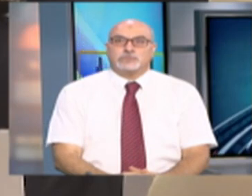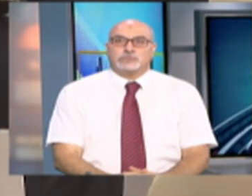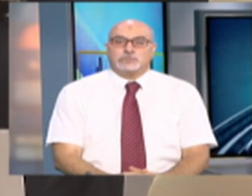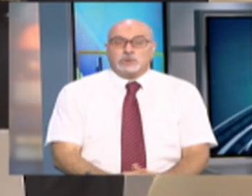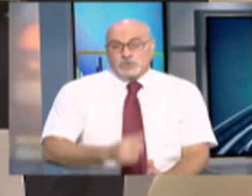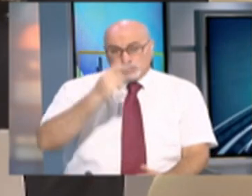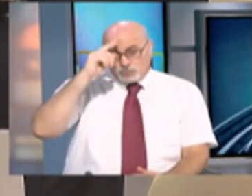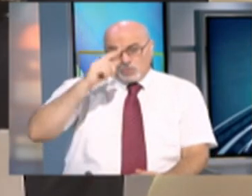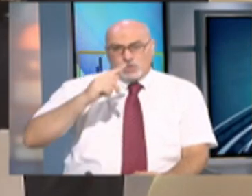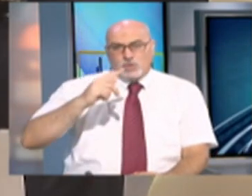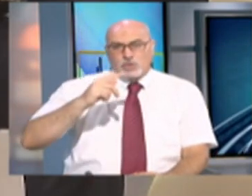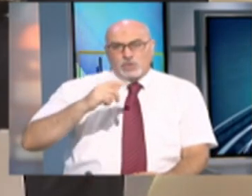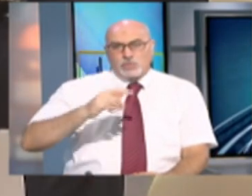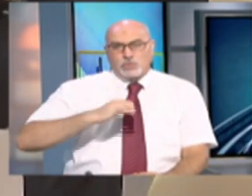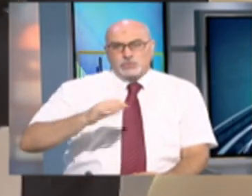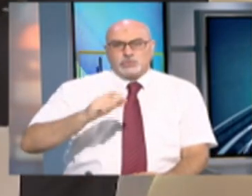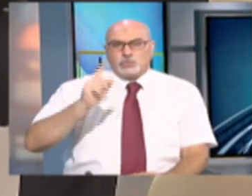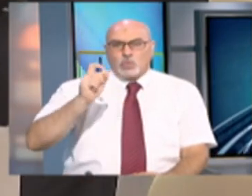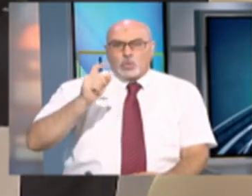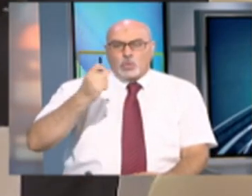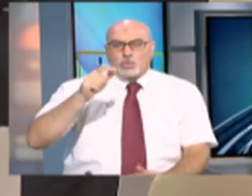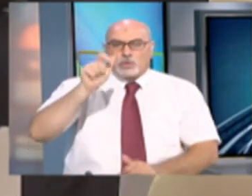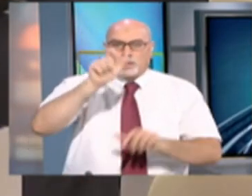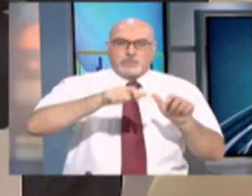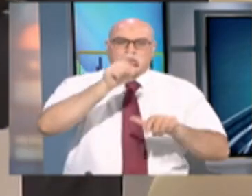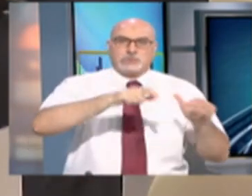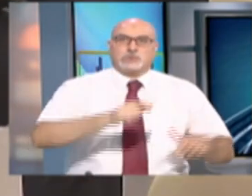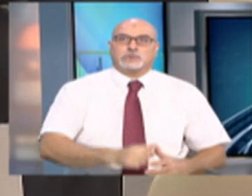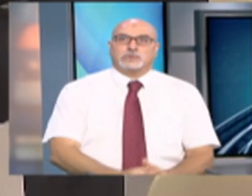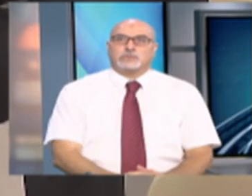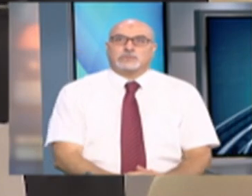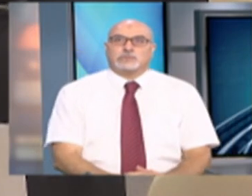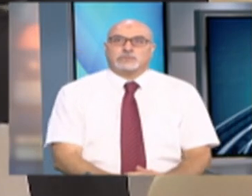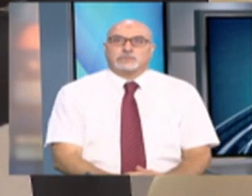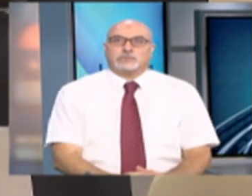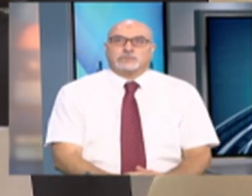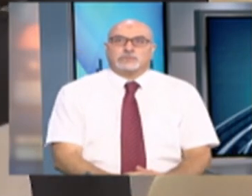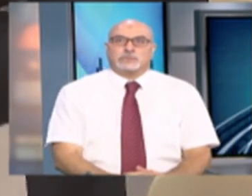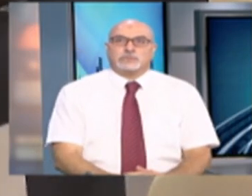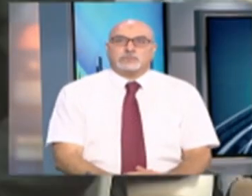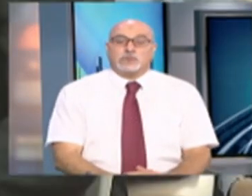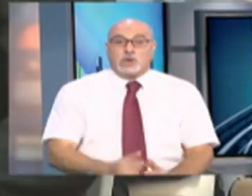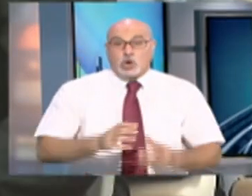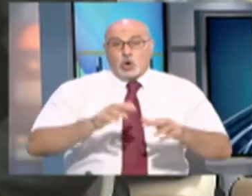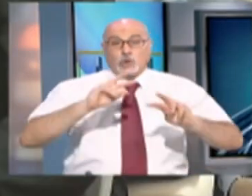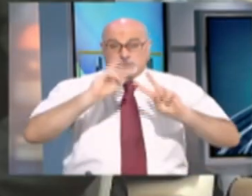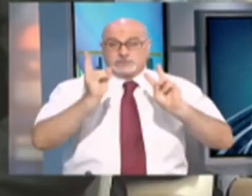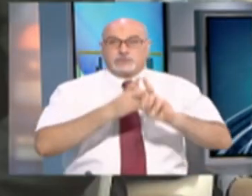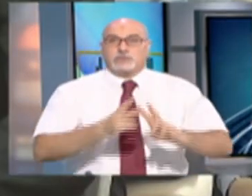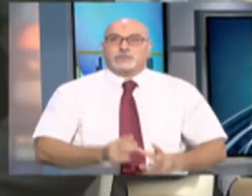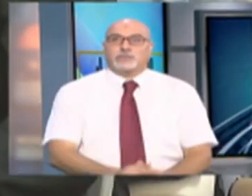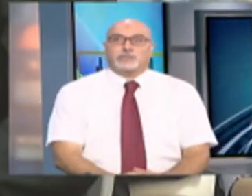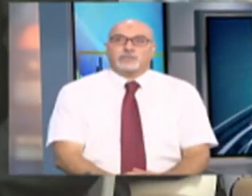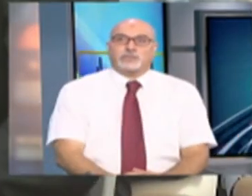المواطن بالمياه العذبة بمياه صالحة للشرب، بالأخص في المدن الكبرى.